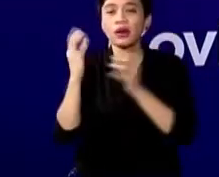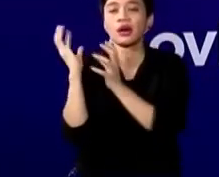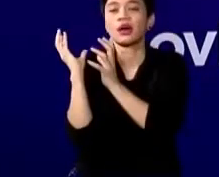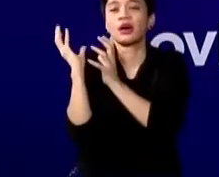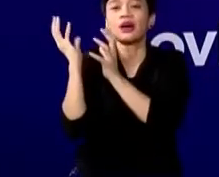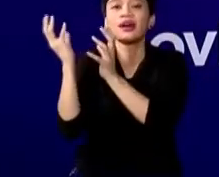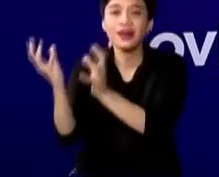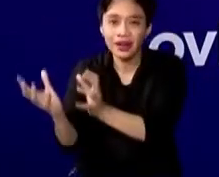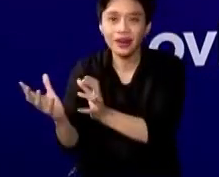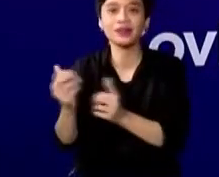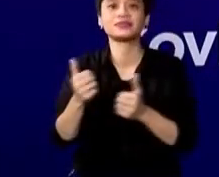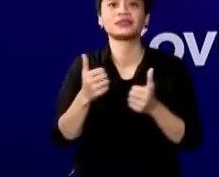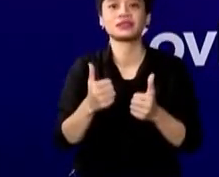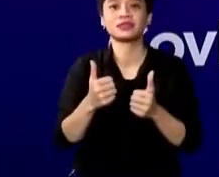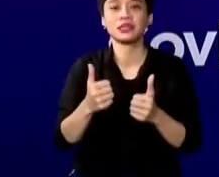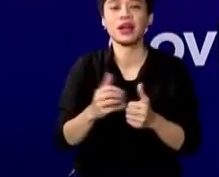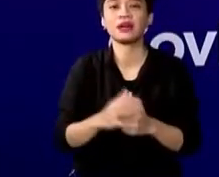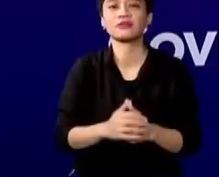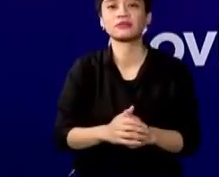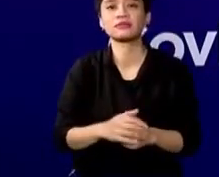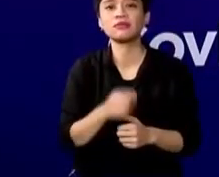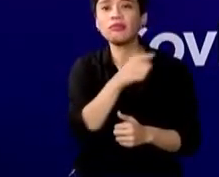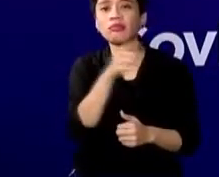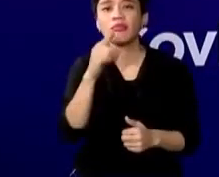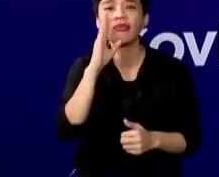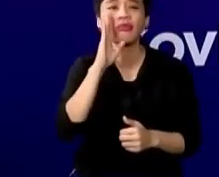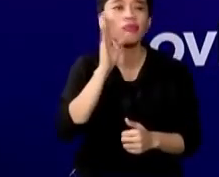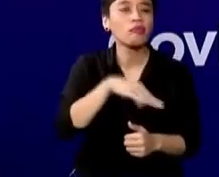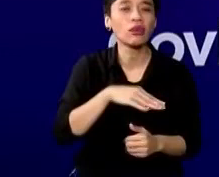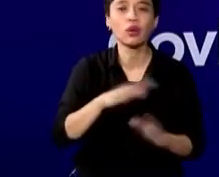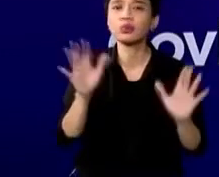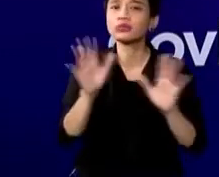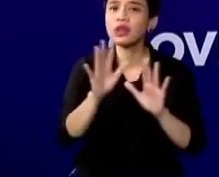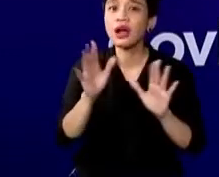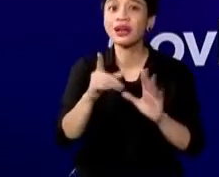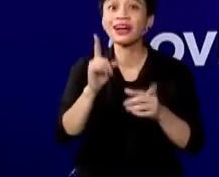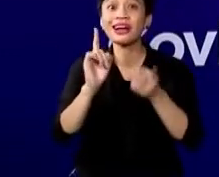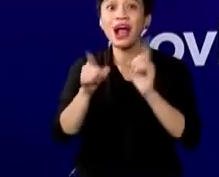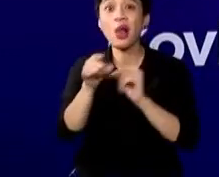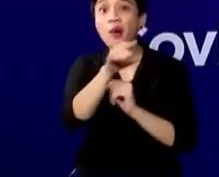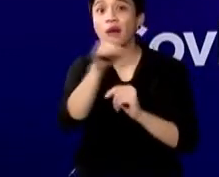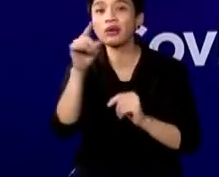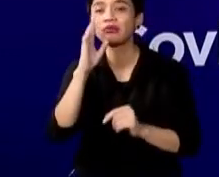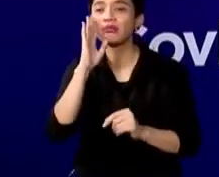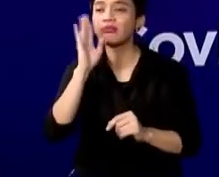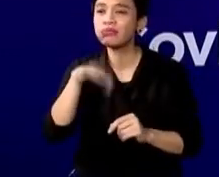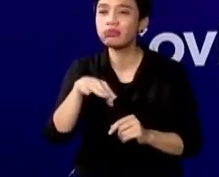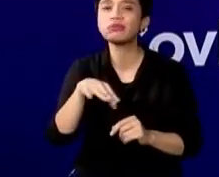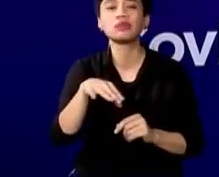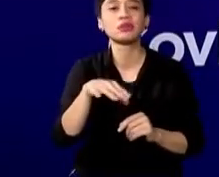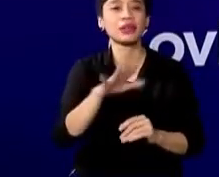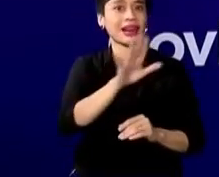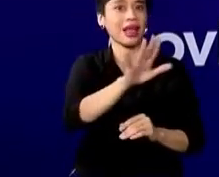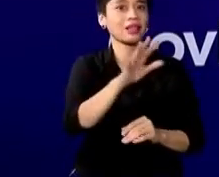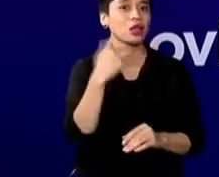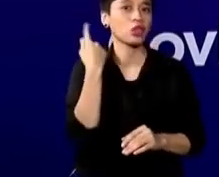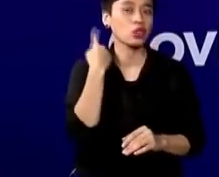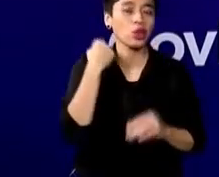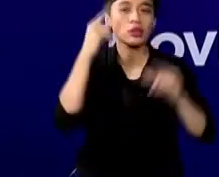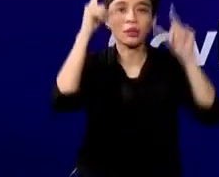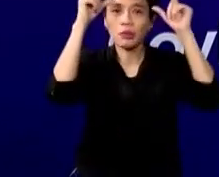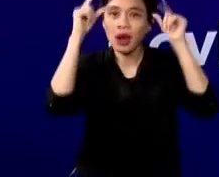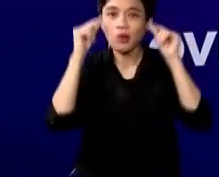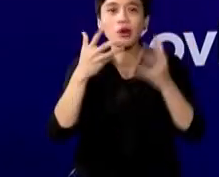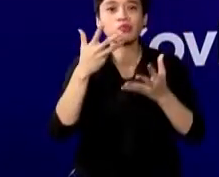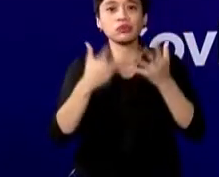nanti di suatu ketika kita tidak peduli lama-lama nanti dokter dan perawat kita akan berkurang satu persatu oleh karena sak ataupun